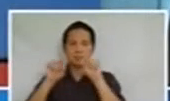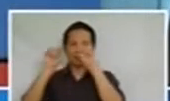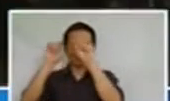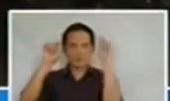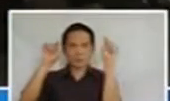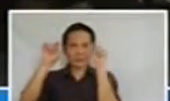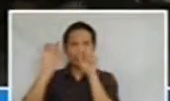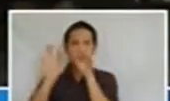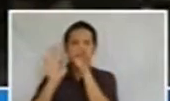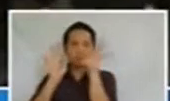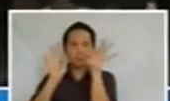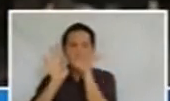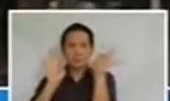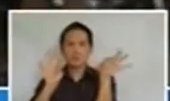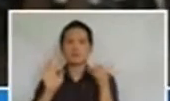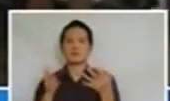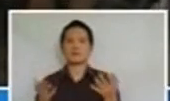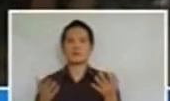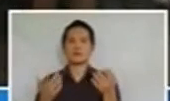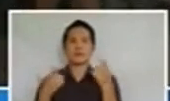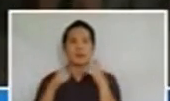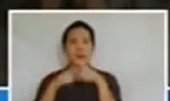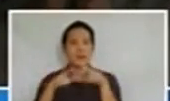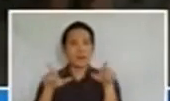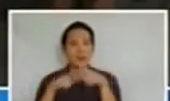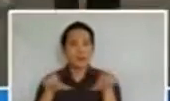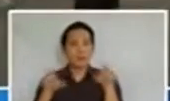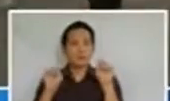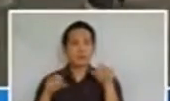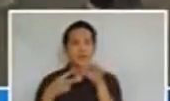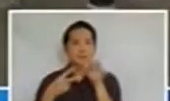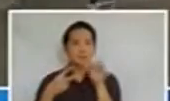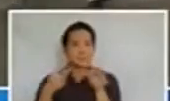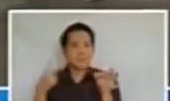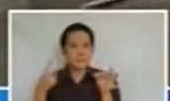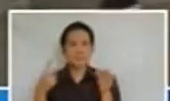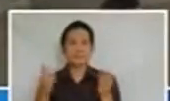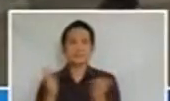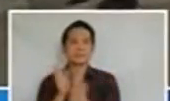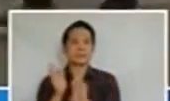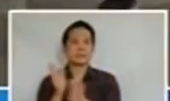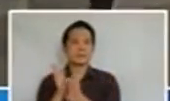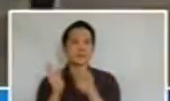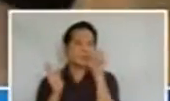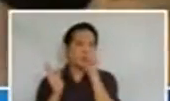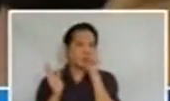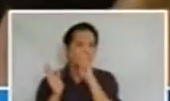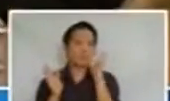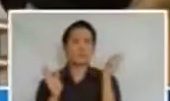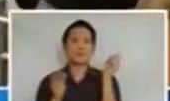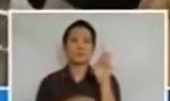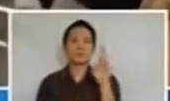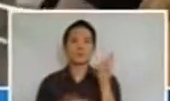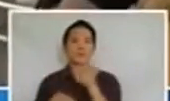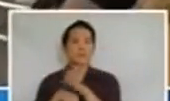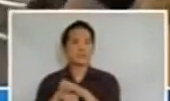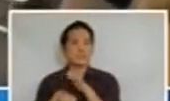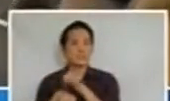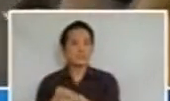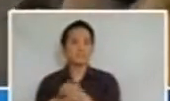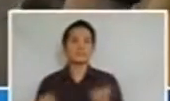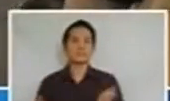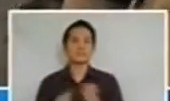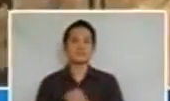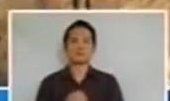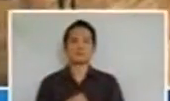mo silang mag-fill out ng form manually. Ang form po ay ma-download sa